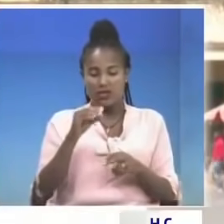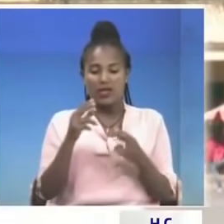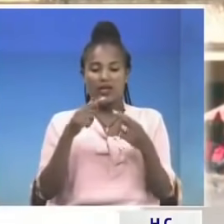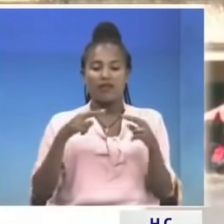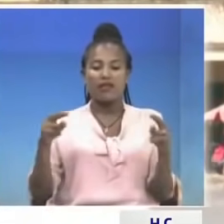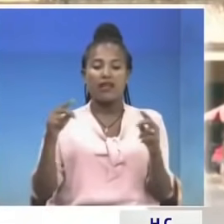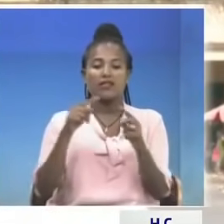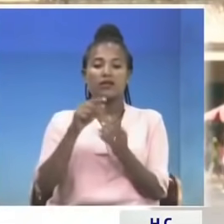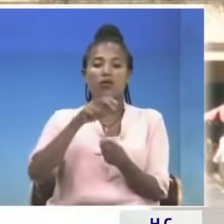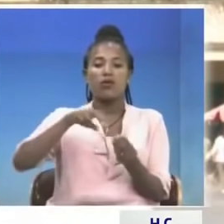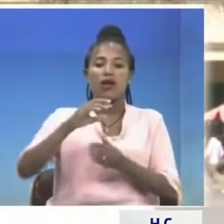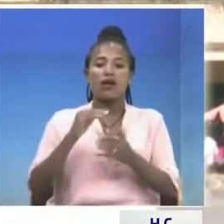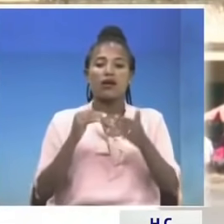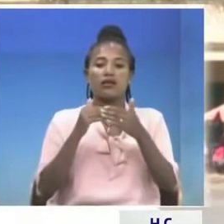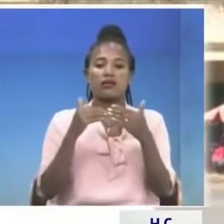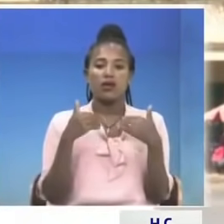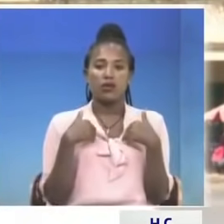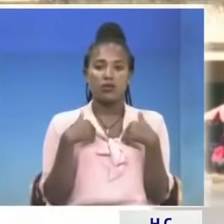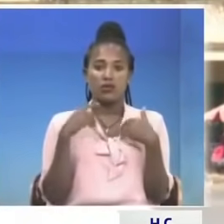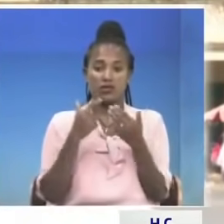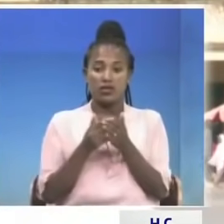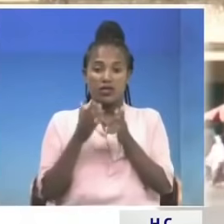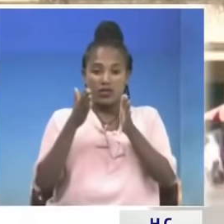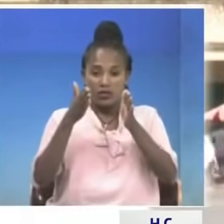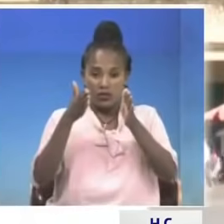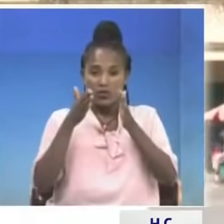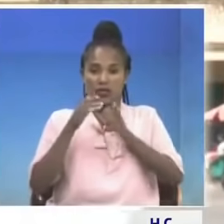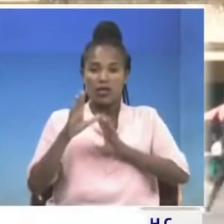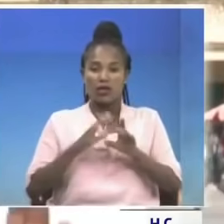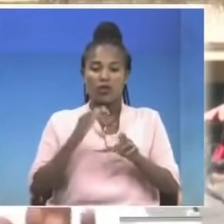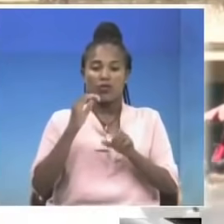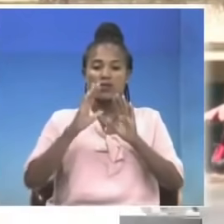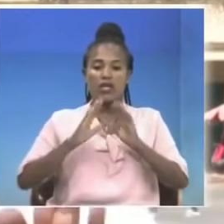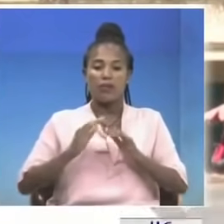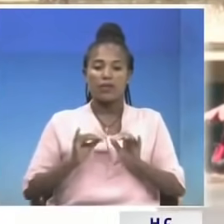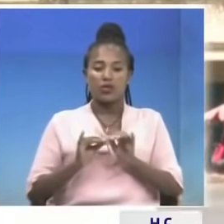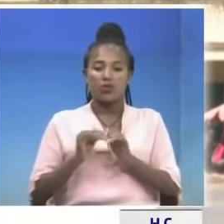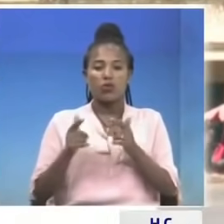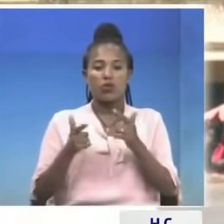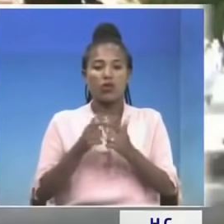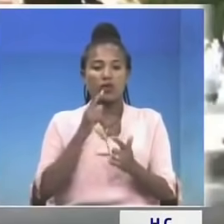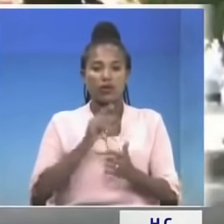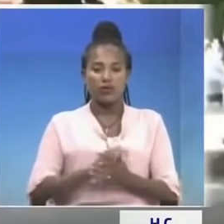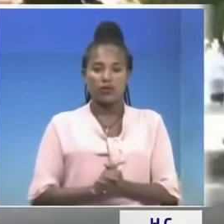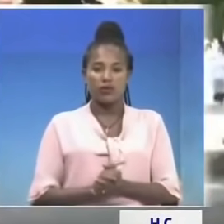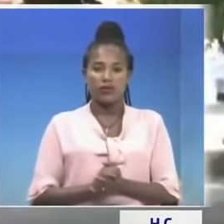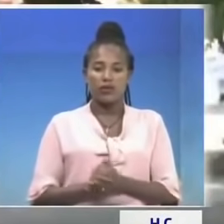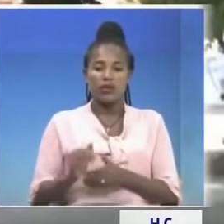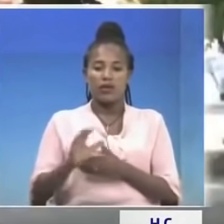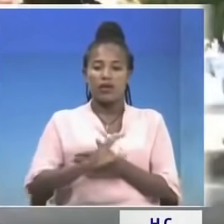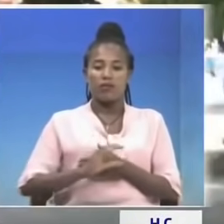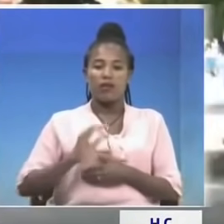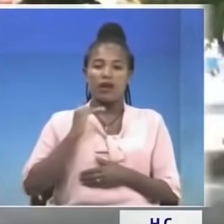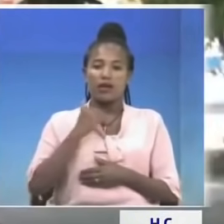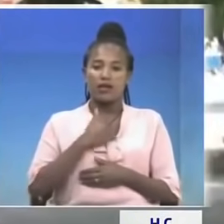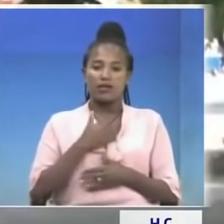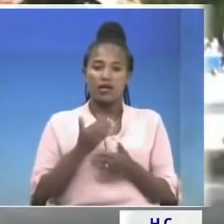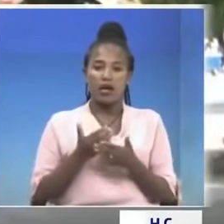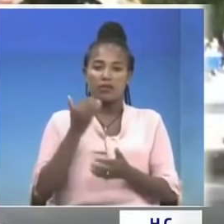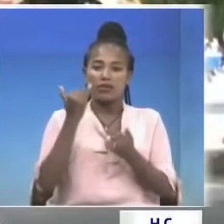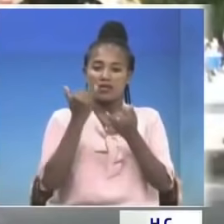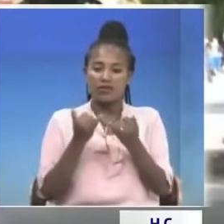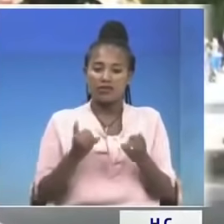እስከ ወረዳ ድረስ ያሉት እነዚህ ትኩረት አድርገው ከሰላሙ ቀጥሎ ሁለተኛው ይሄ ነው። በሀገራችን የሀብት ክፍፍል